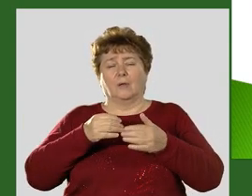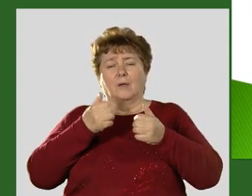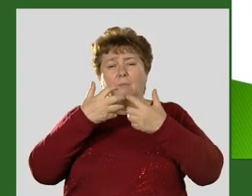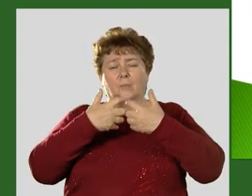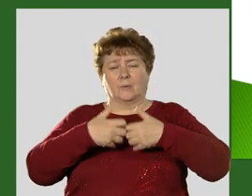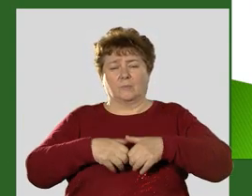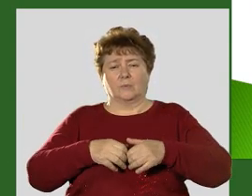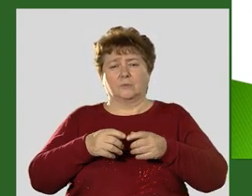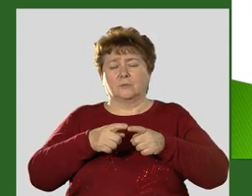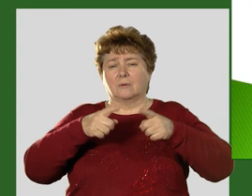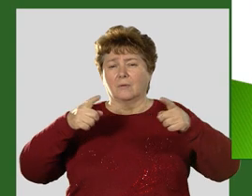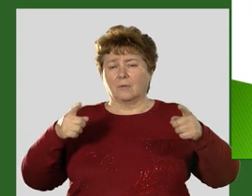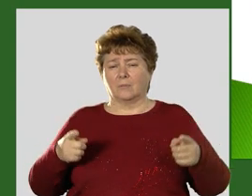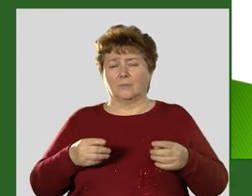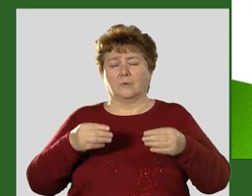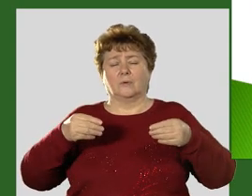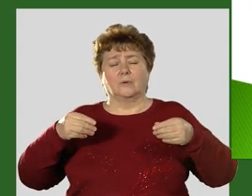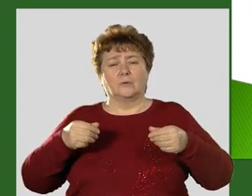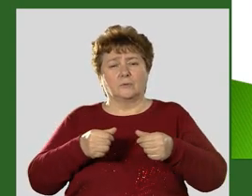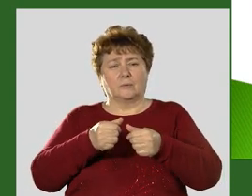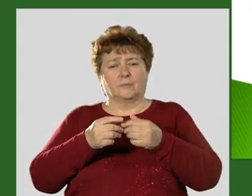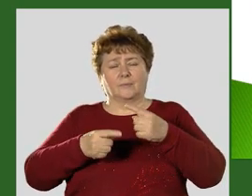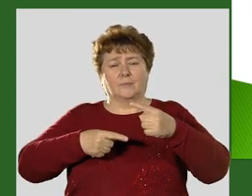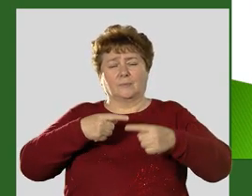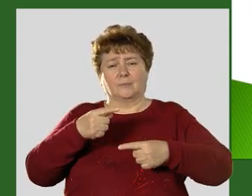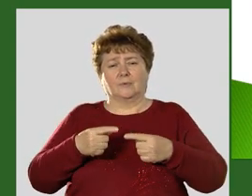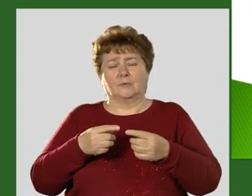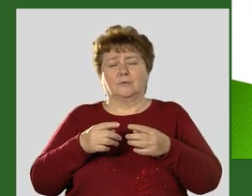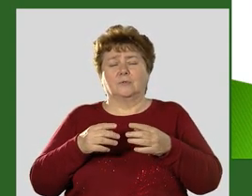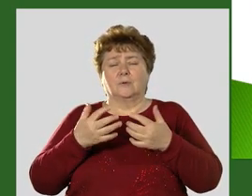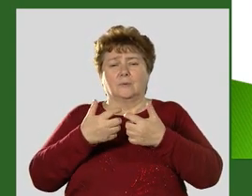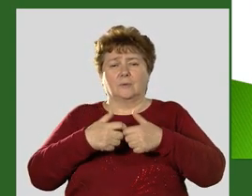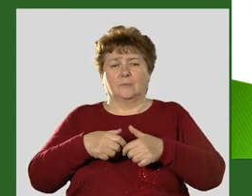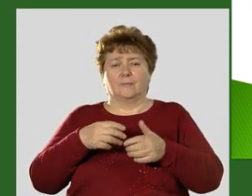Промышленные масштабы шелкоперерабатывающая промышленность приобрела с